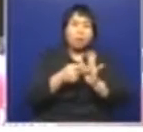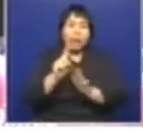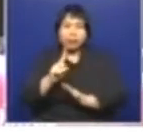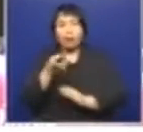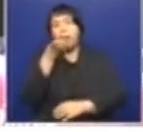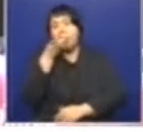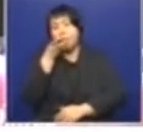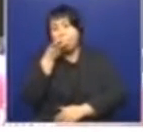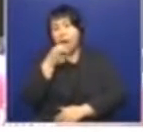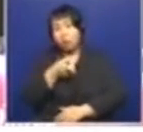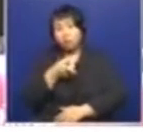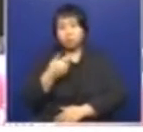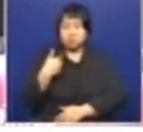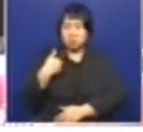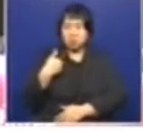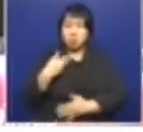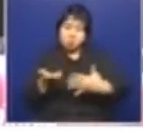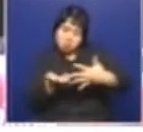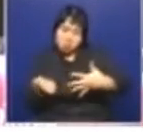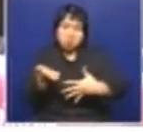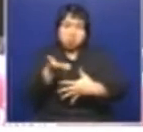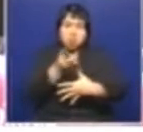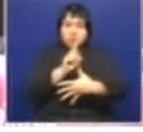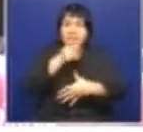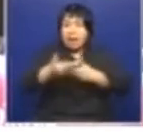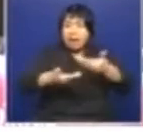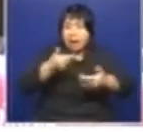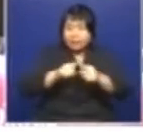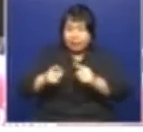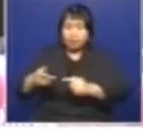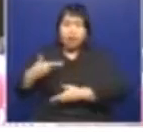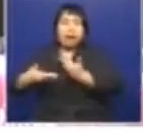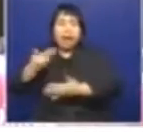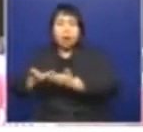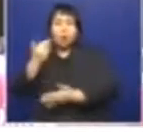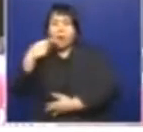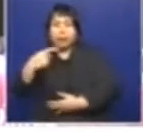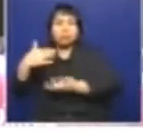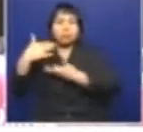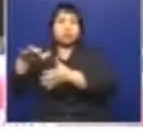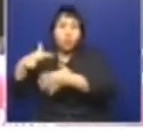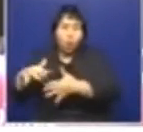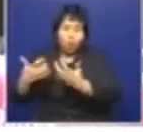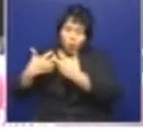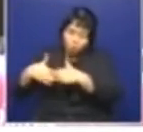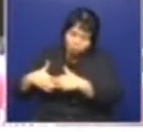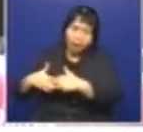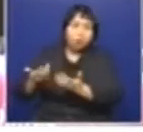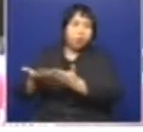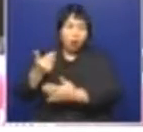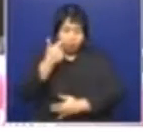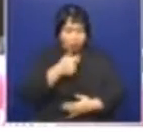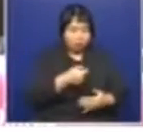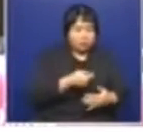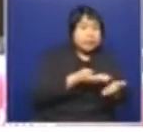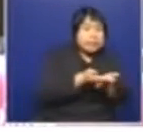างยุคได้แชมป์แต่คนได้ตังค์คือพ่อค้าส่งออกคือโรงสีรวยพอซื้อจากชาวนาราคาถูกก็ขายเมืองน